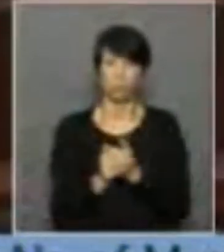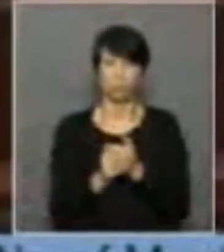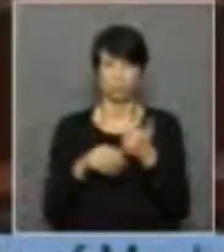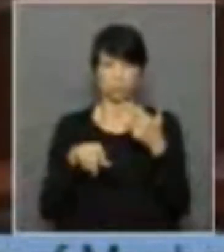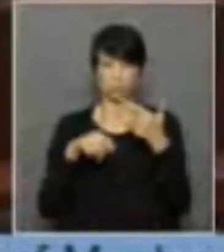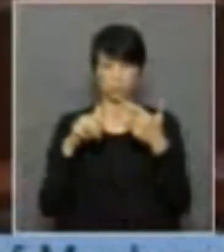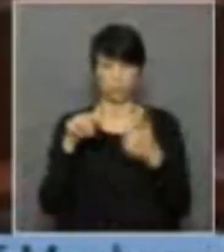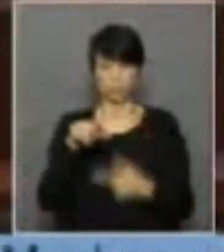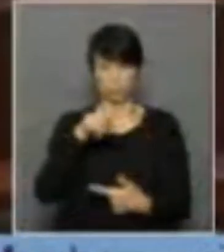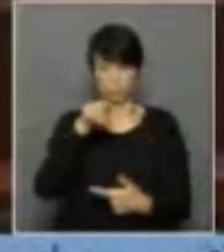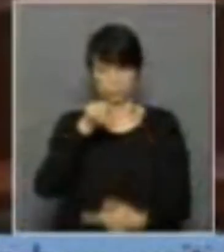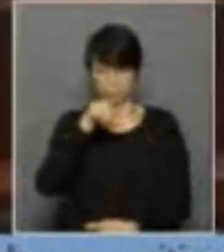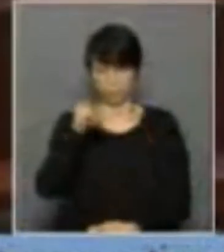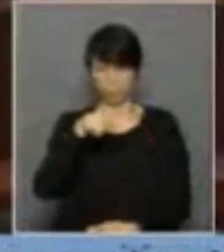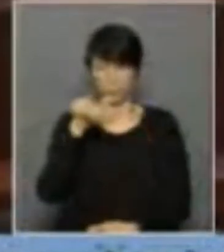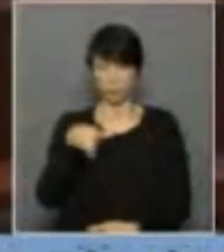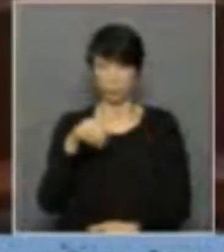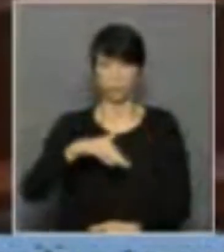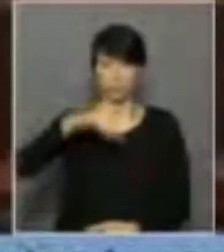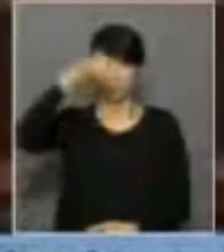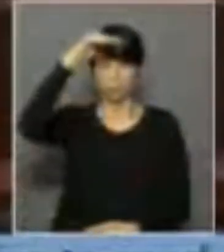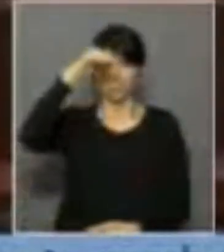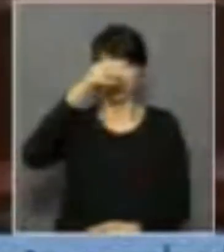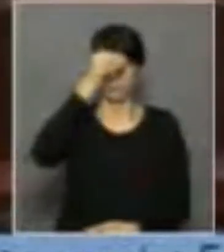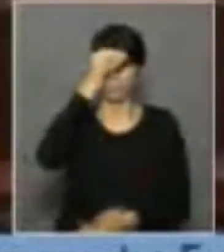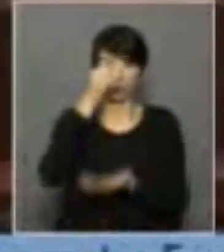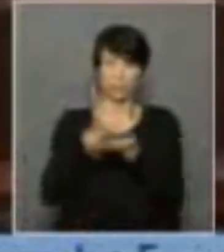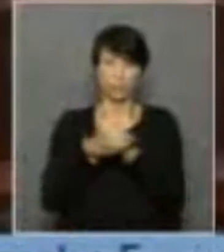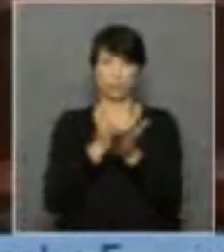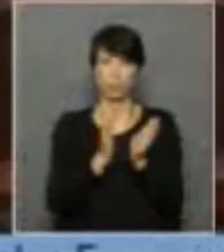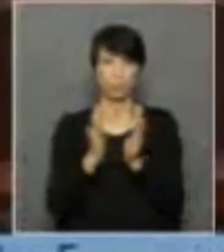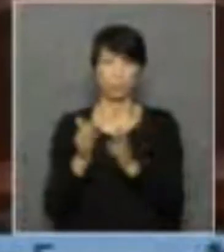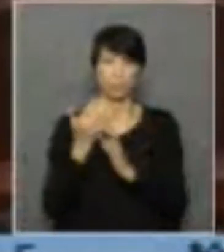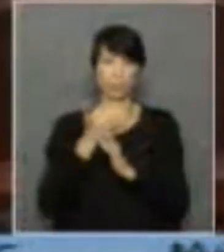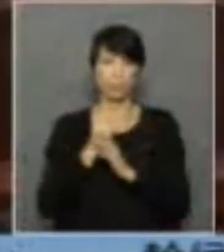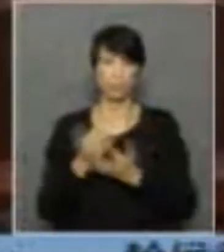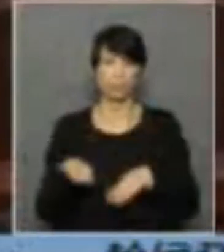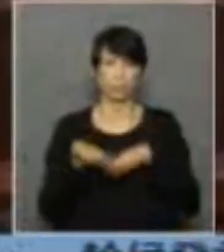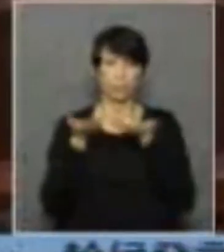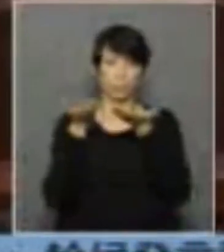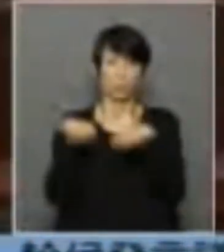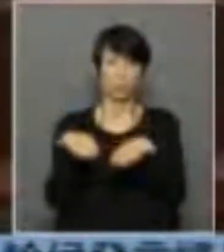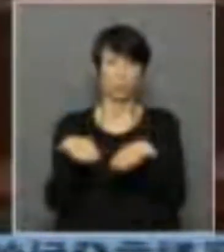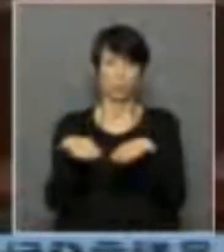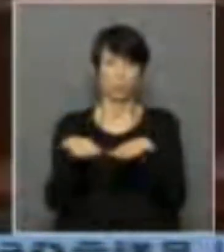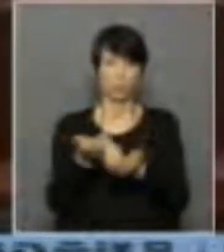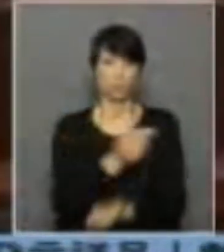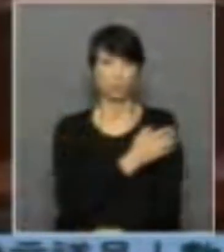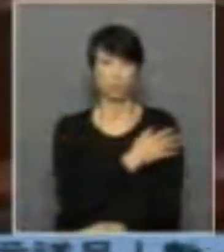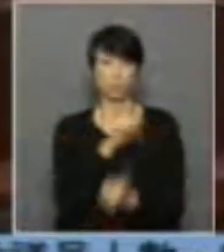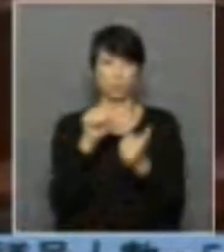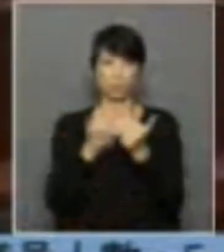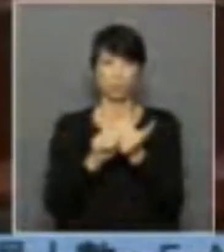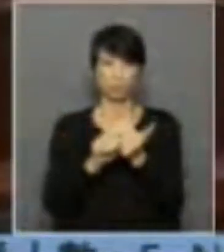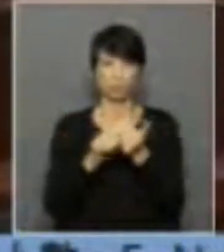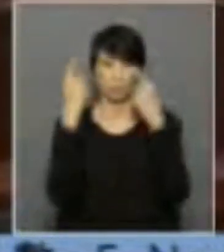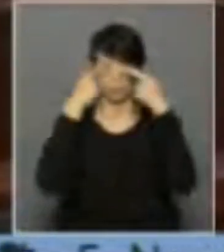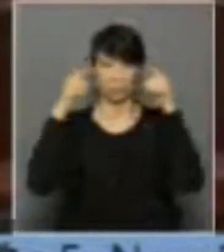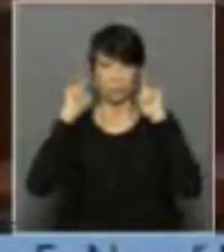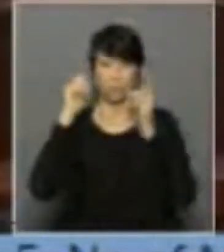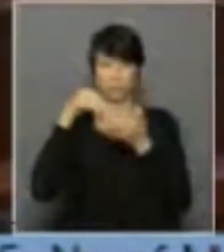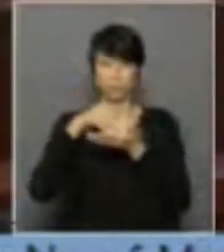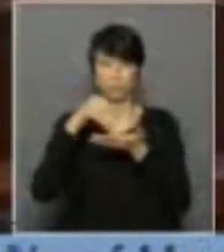咧，係呢個咧係高級學位嘅安排，特別係俾一啲咧係一啲嘅係副學士去參與